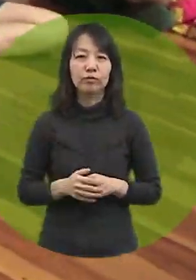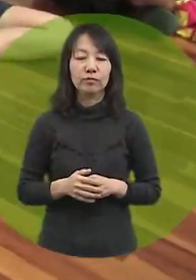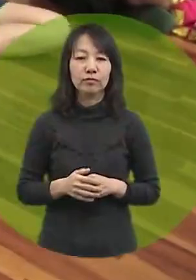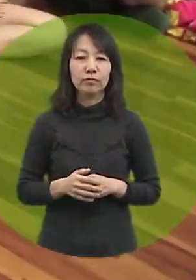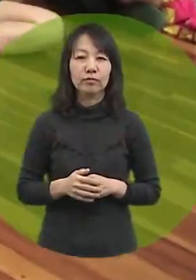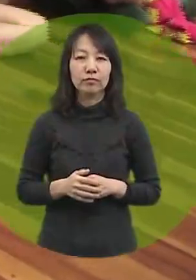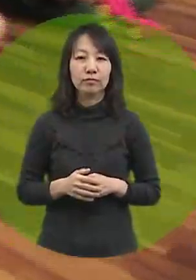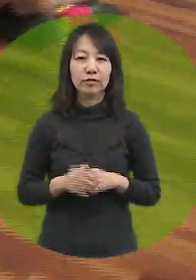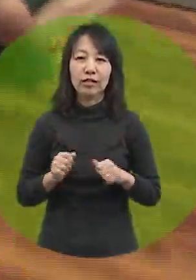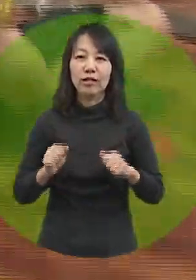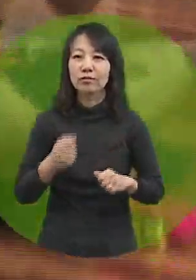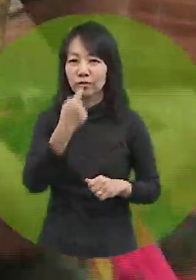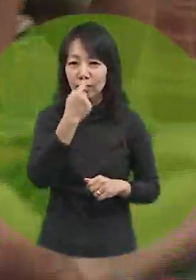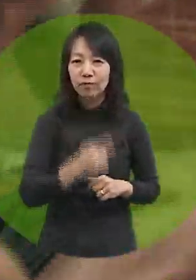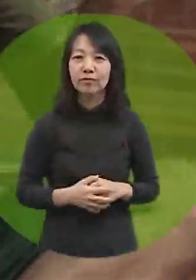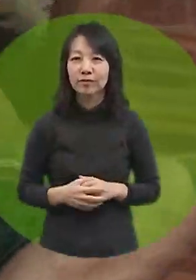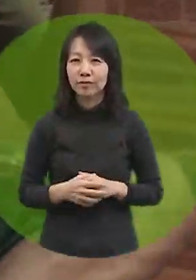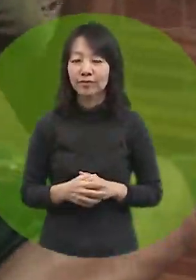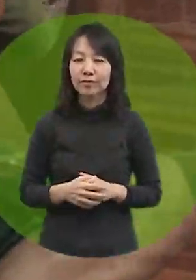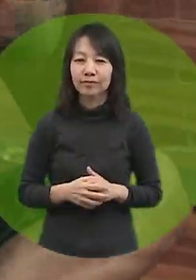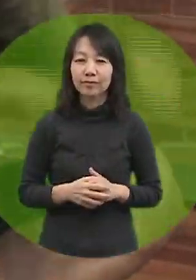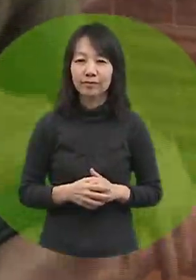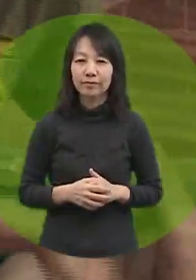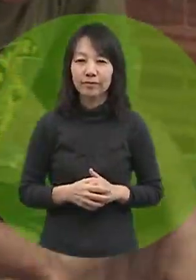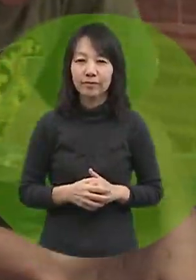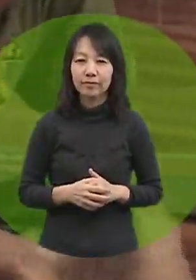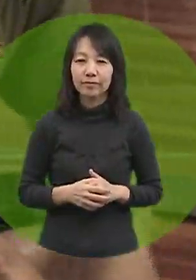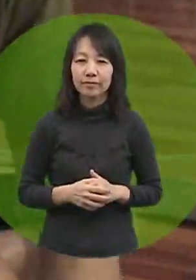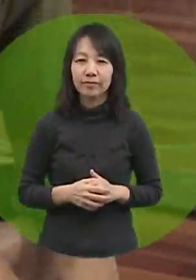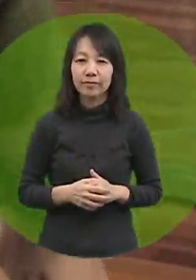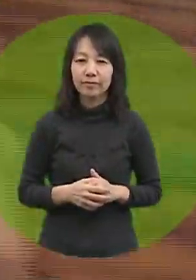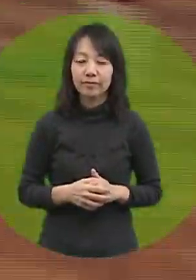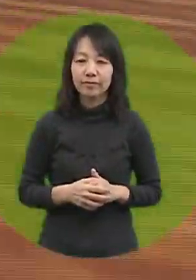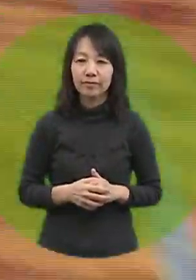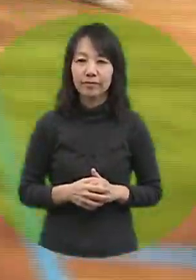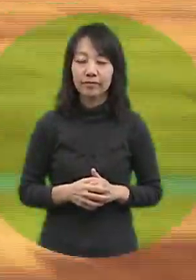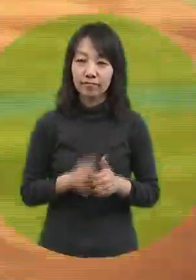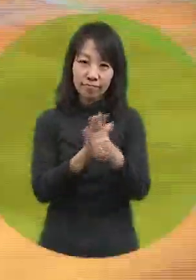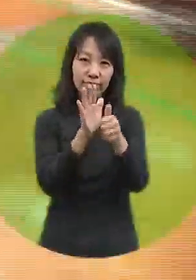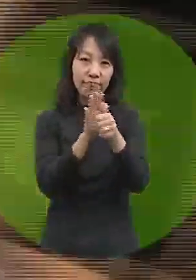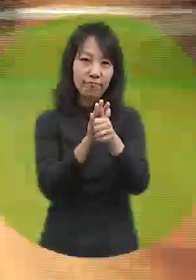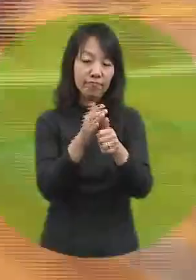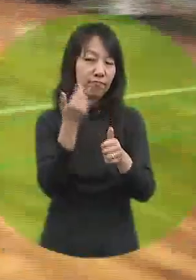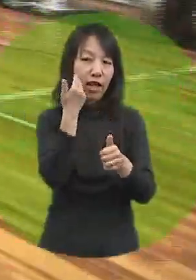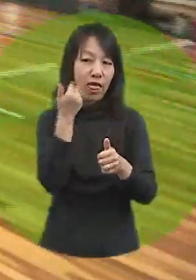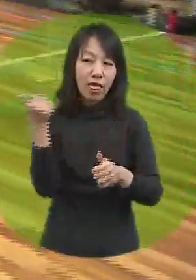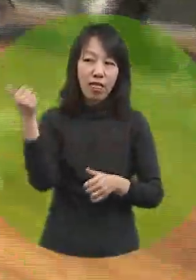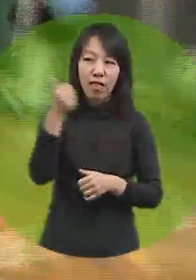さん、やったるぞ。 ウマンチーロボにプラスでゲストがあります。ゲスト、